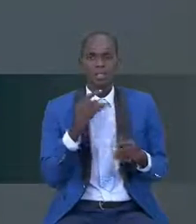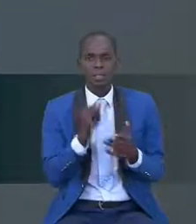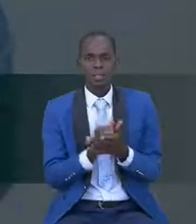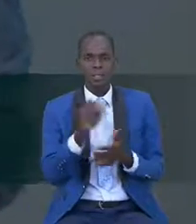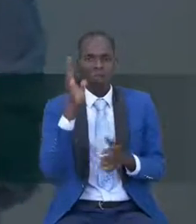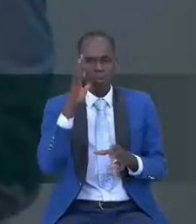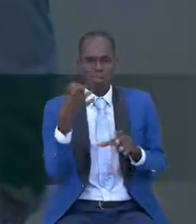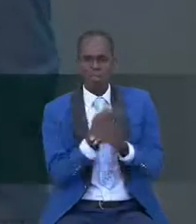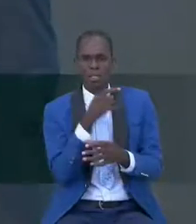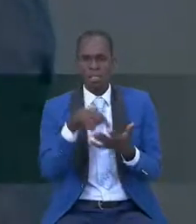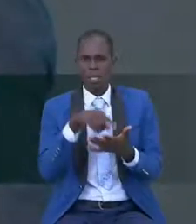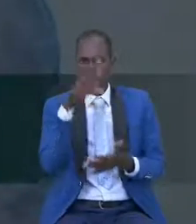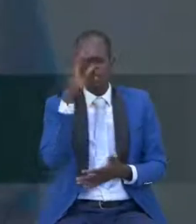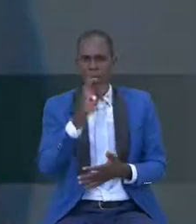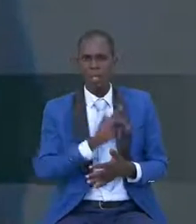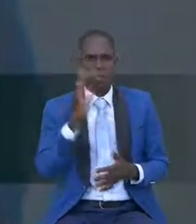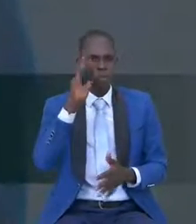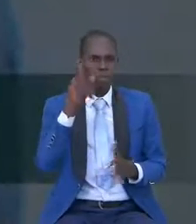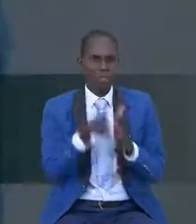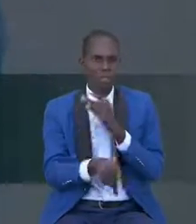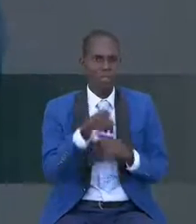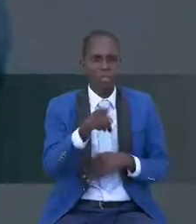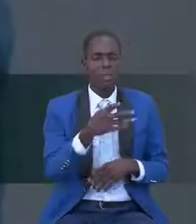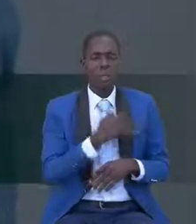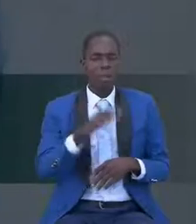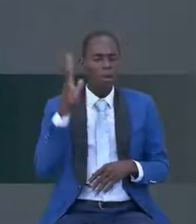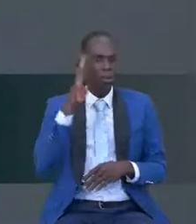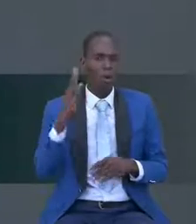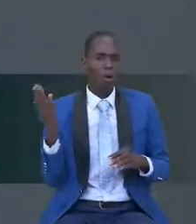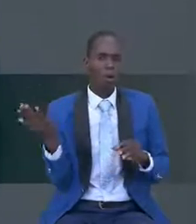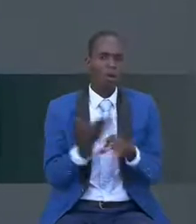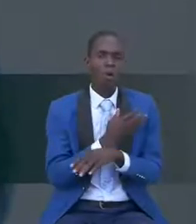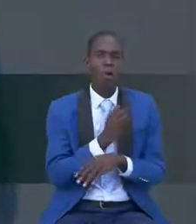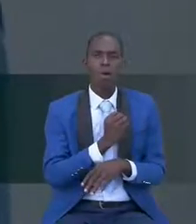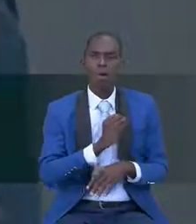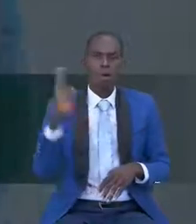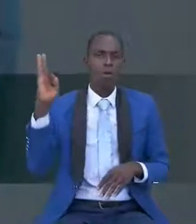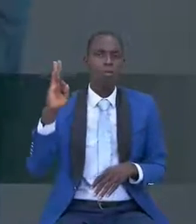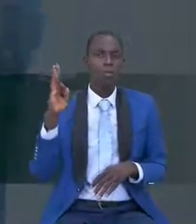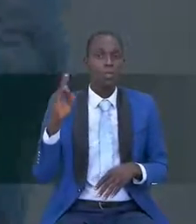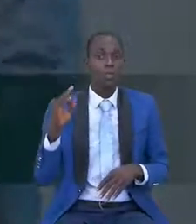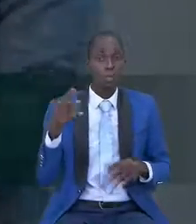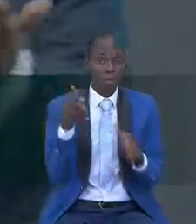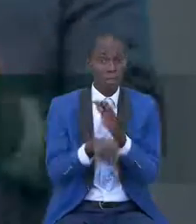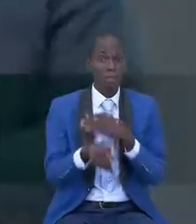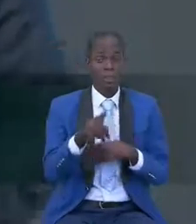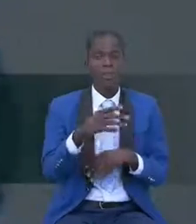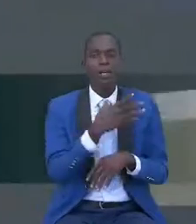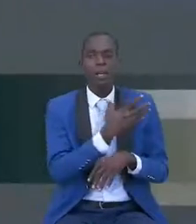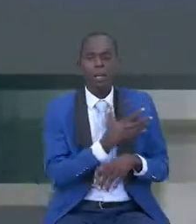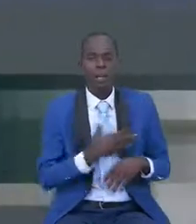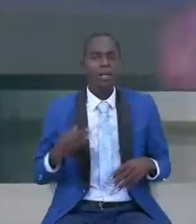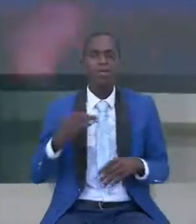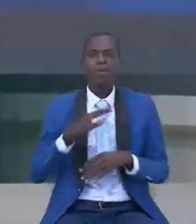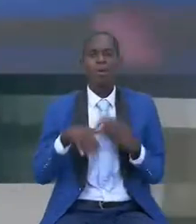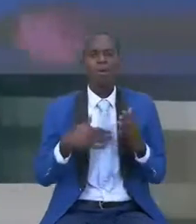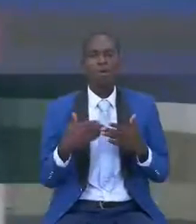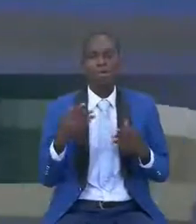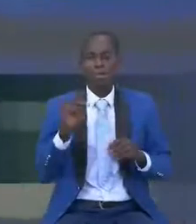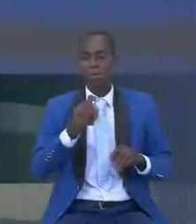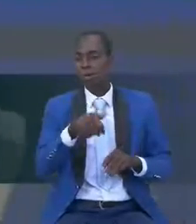et demain je vais le tuer, je vais détruire le dirigeant et tous les membres, les suiveurs vont être